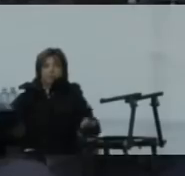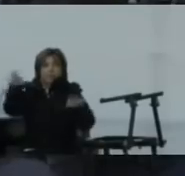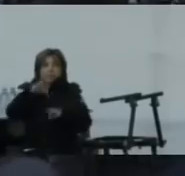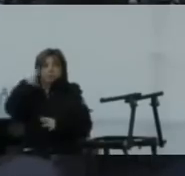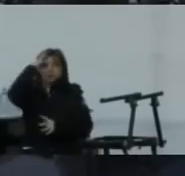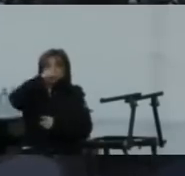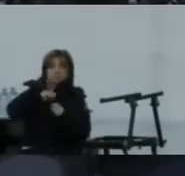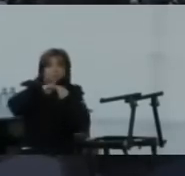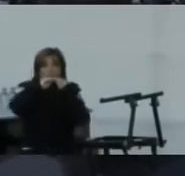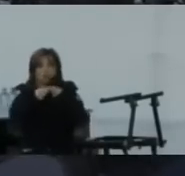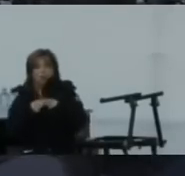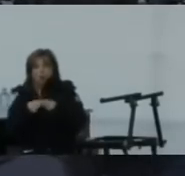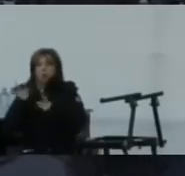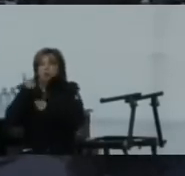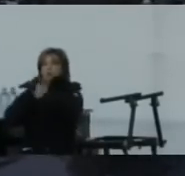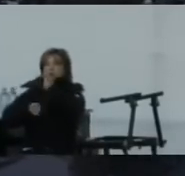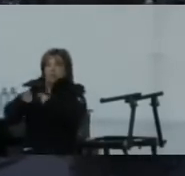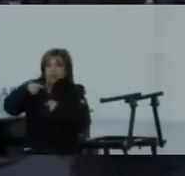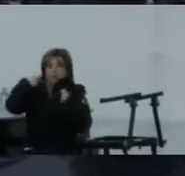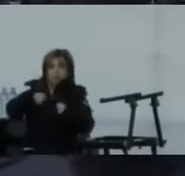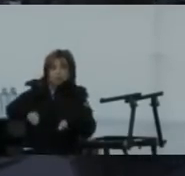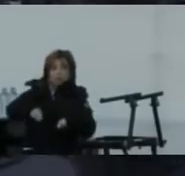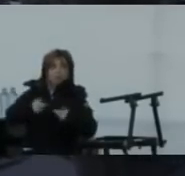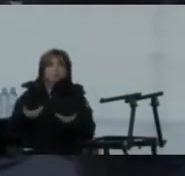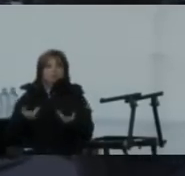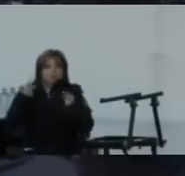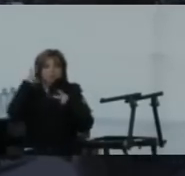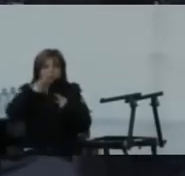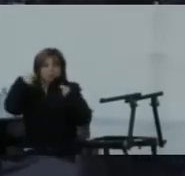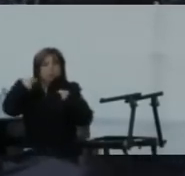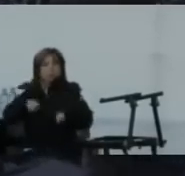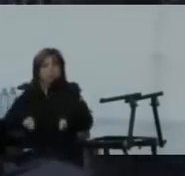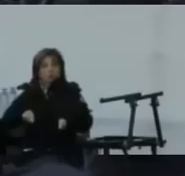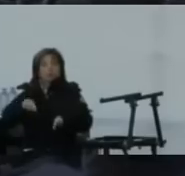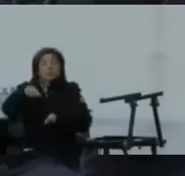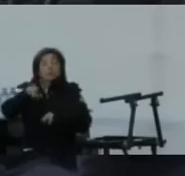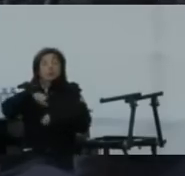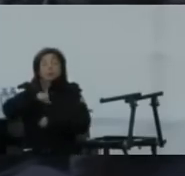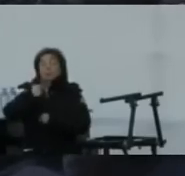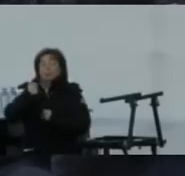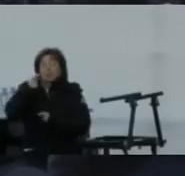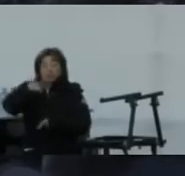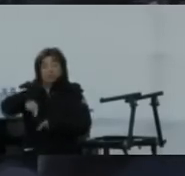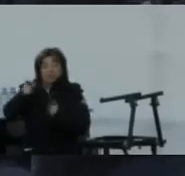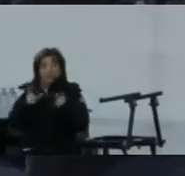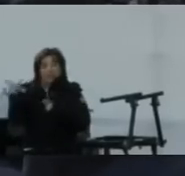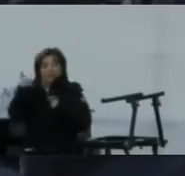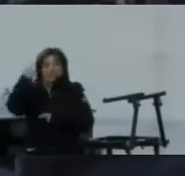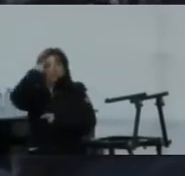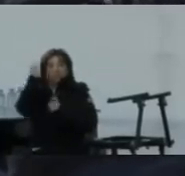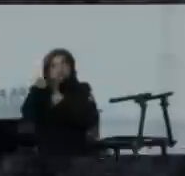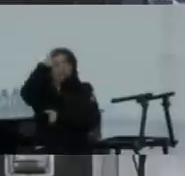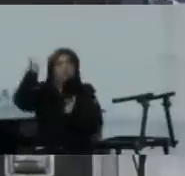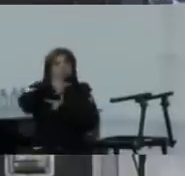non si riesce più a capire, i mercati derivati, le scommesse. È una scommessa. Oggi la più grande invenzione di questo secolo, sapete cos'è? Non è